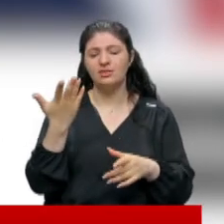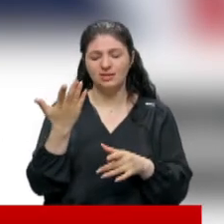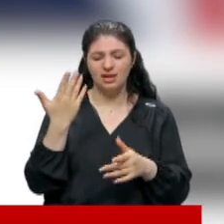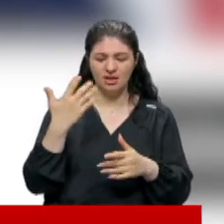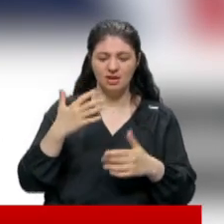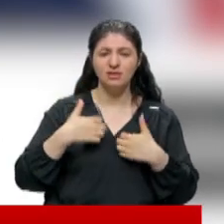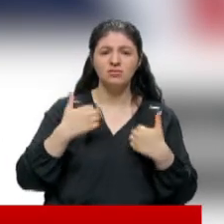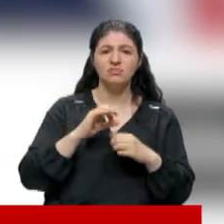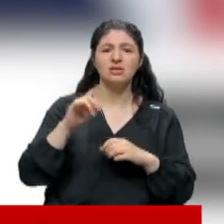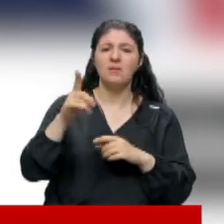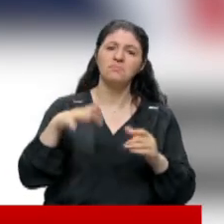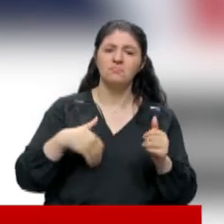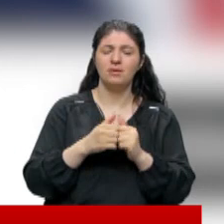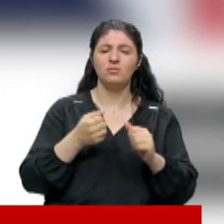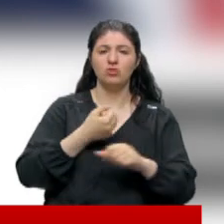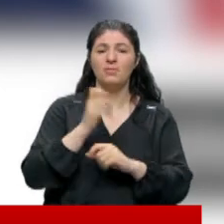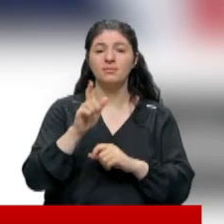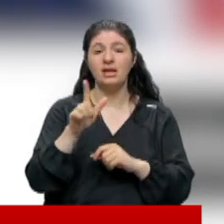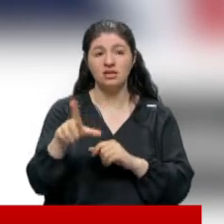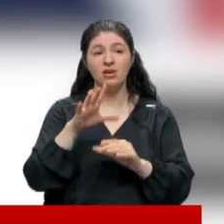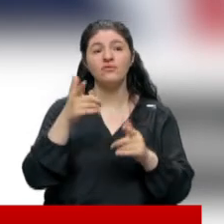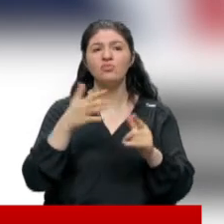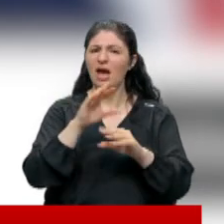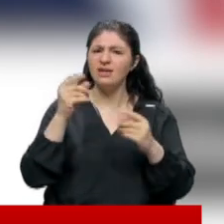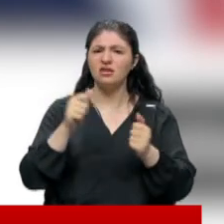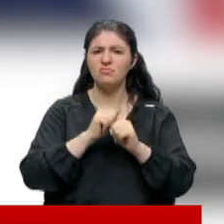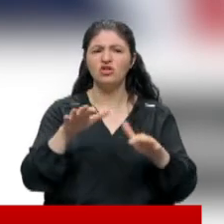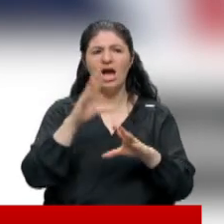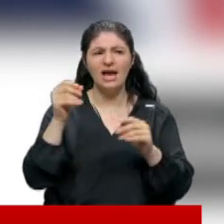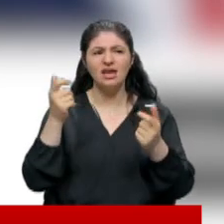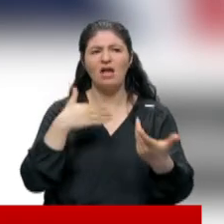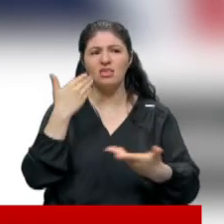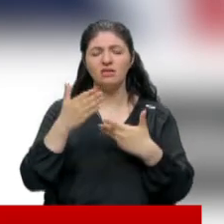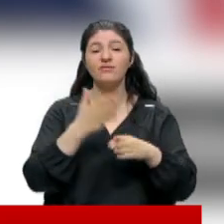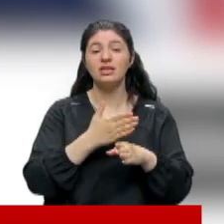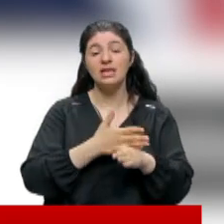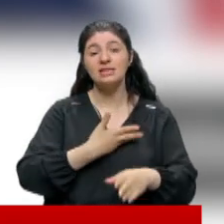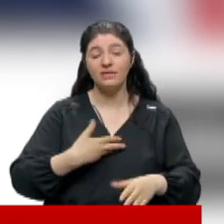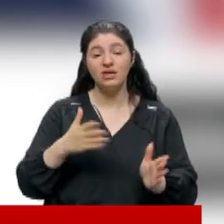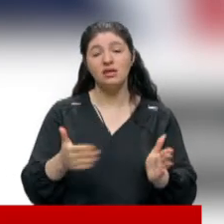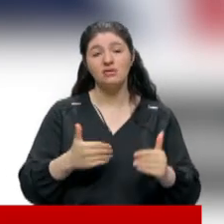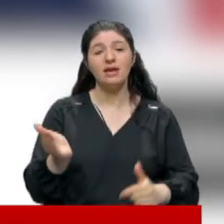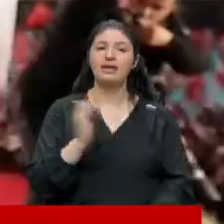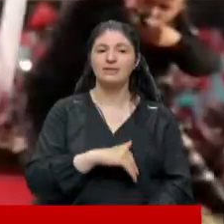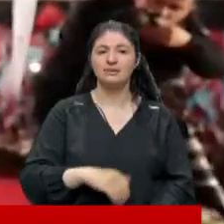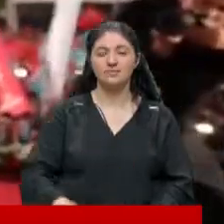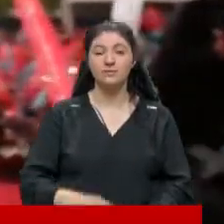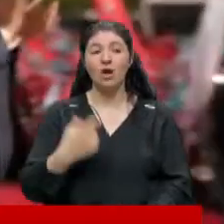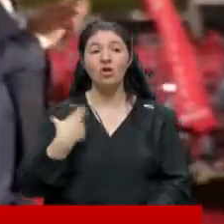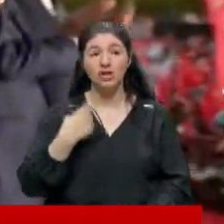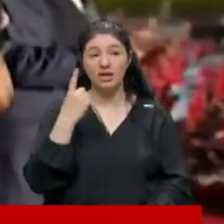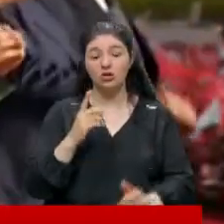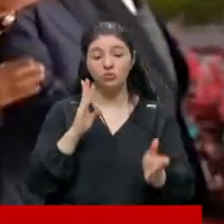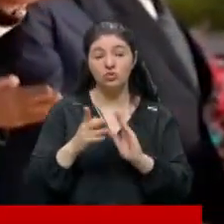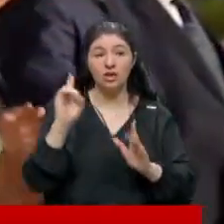karşı birlikte mücadele etmeliyiz. Videomu her yerde paylaşın, her yerde anlatın. Vatanını seven sandığa gelsin. Özellikle